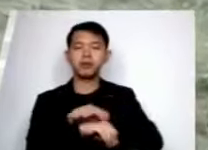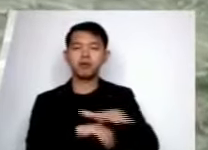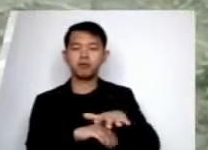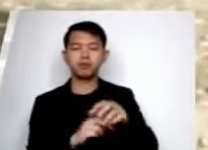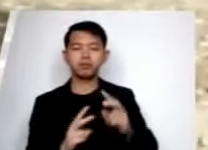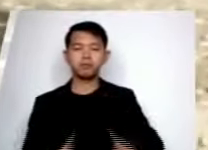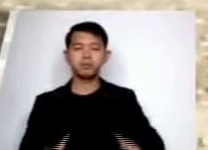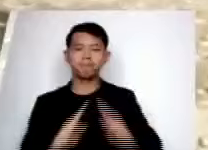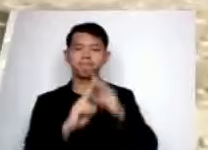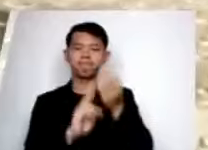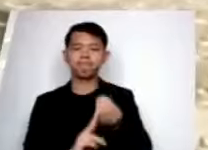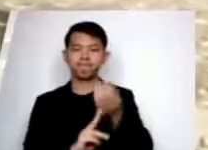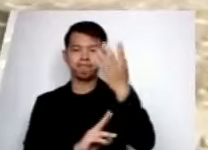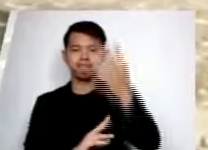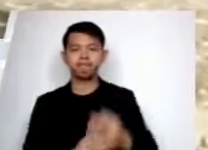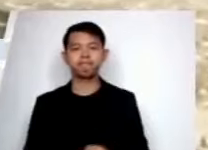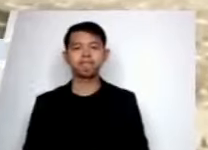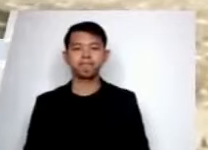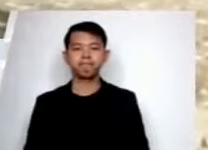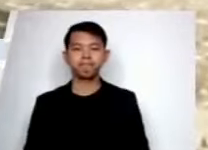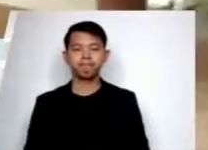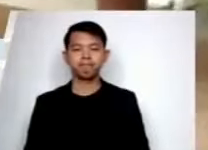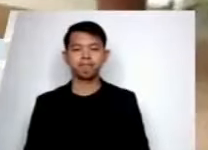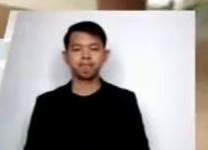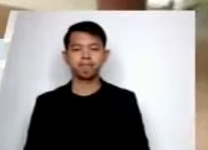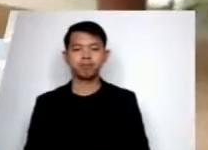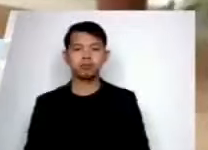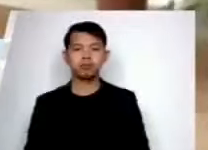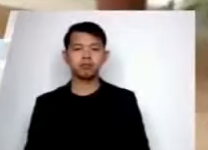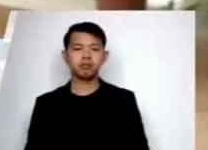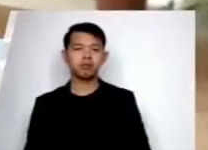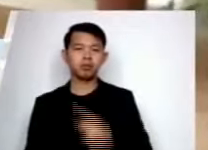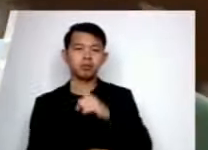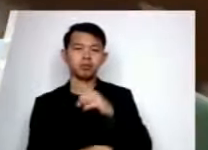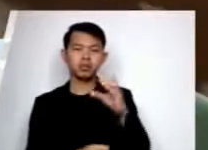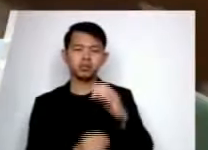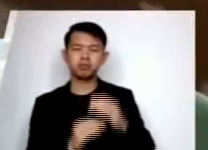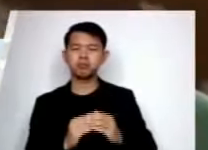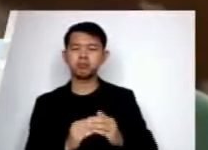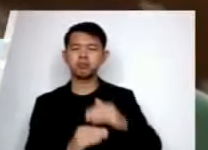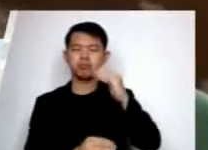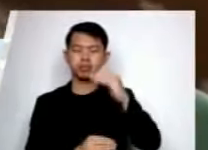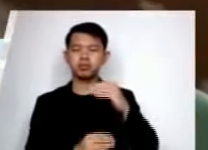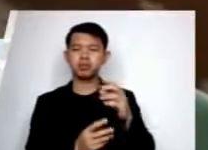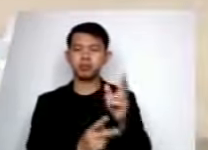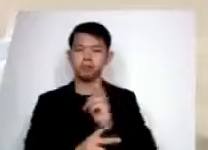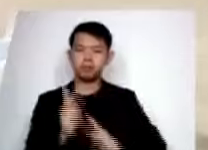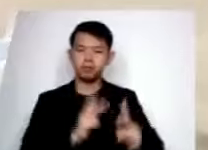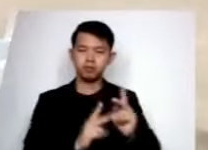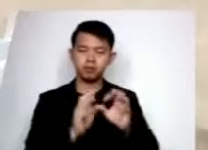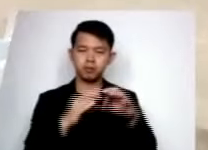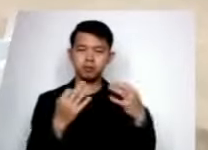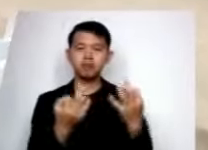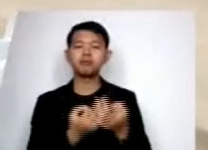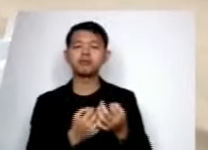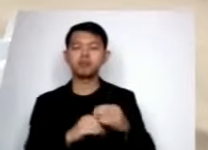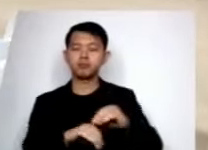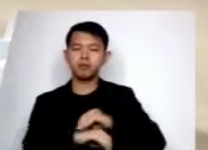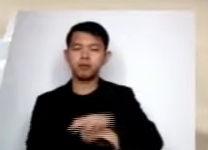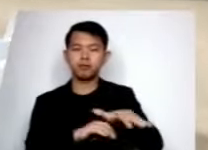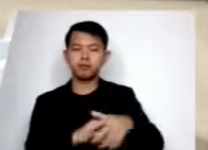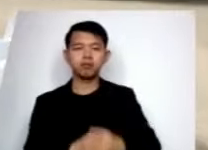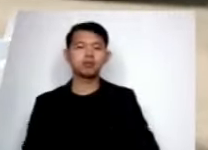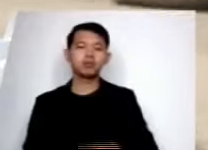bulkan. Mahigit 150 residente ang nasa evacuation center sa Canlaon City. Mahigit 200 pamilya ang lumikas